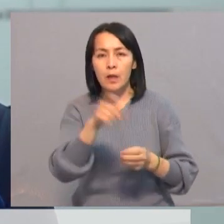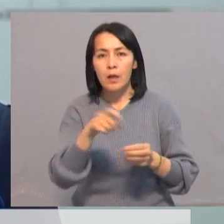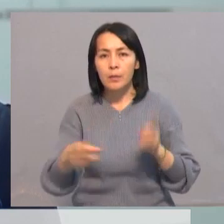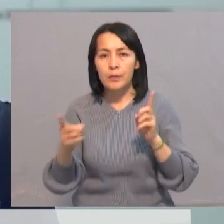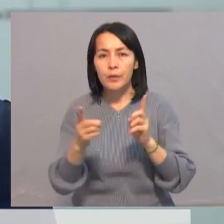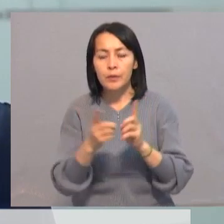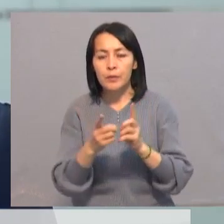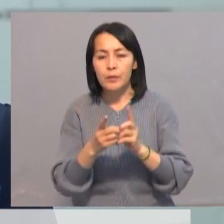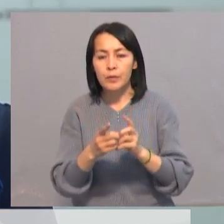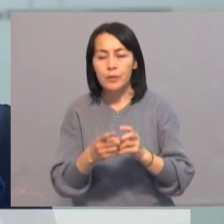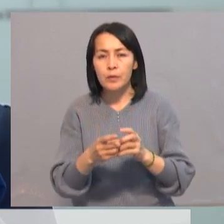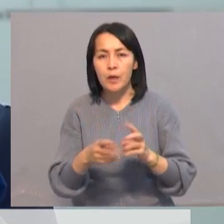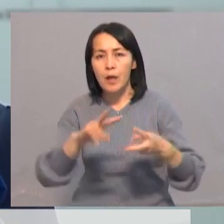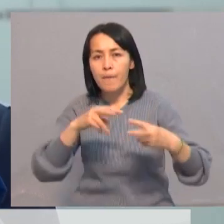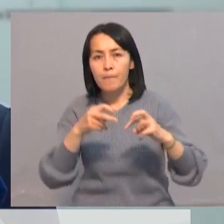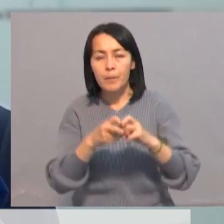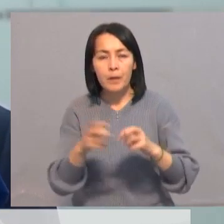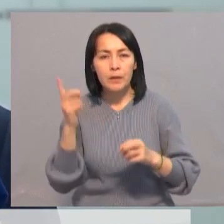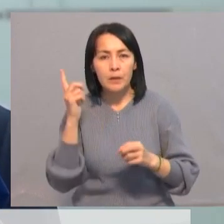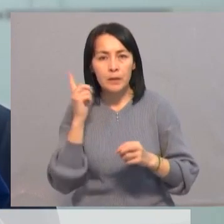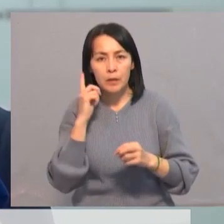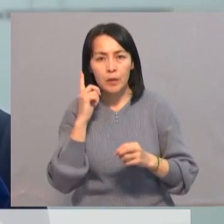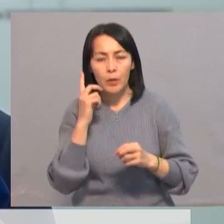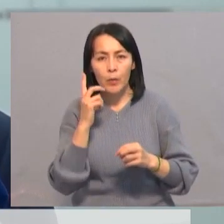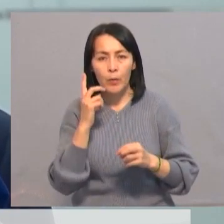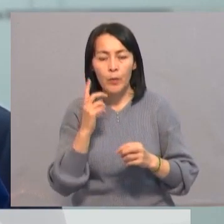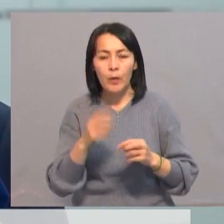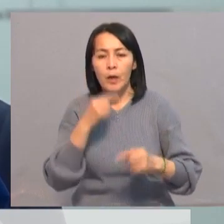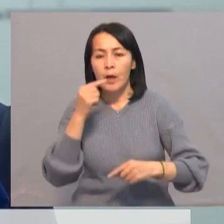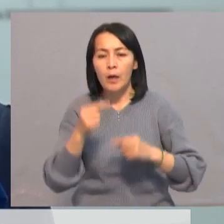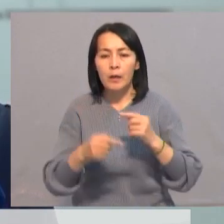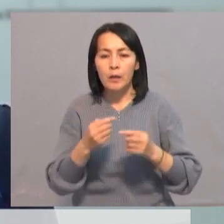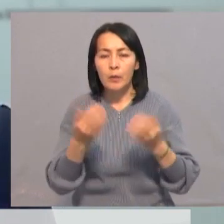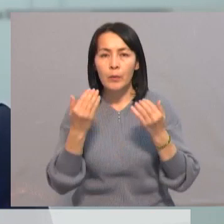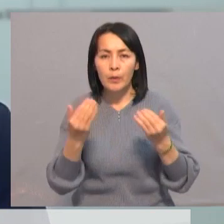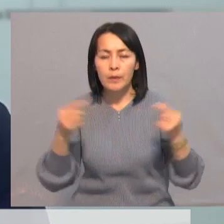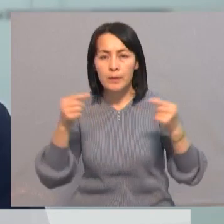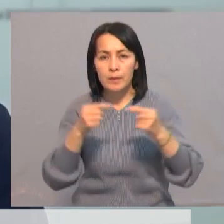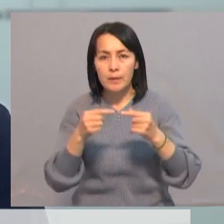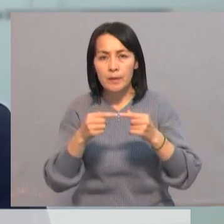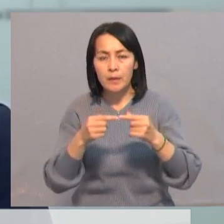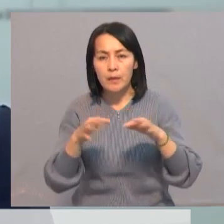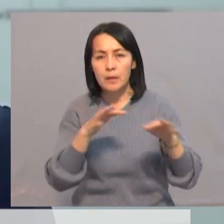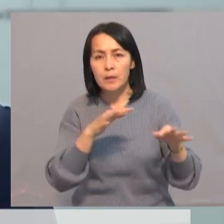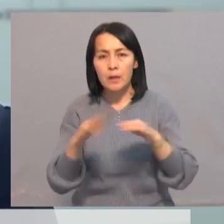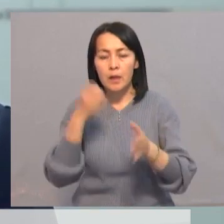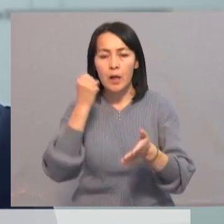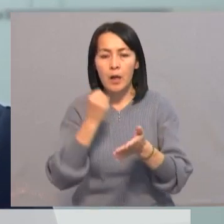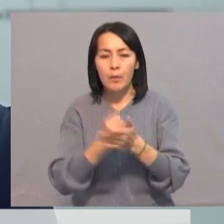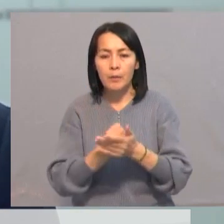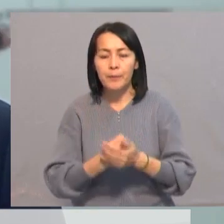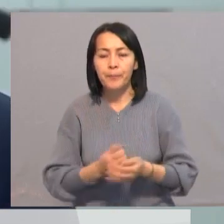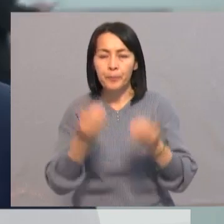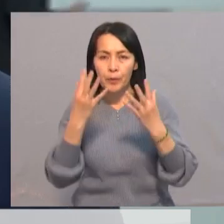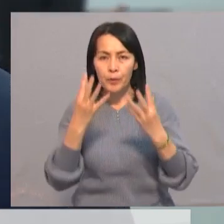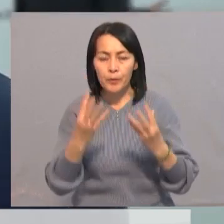kezdesu arkılı kordalangan problemalardı estu arkılı оған тиісті шараларды қабылдау болып табылады.